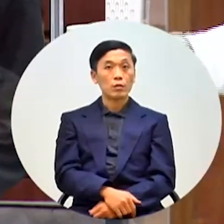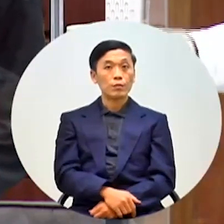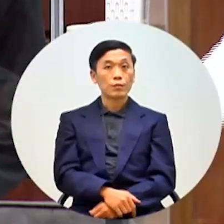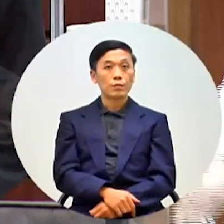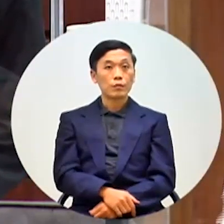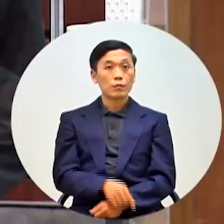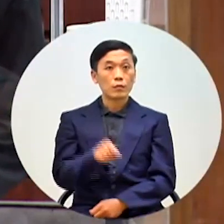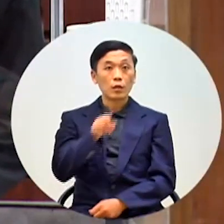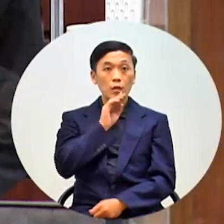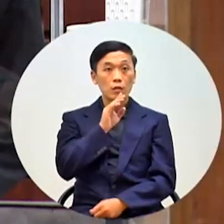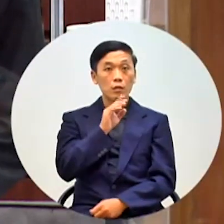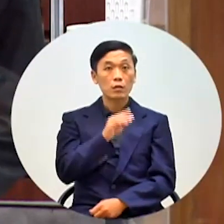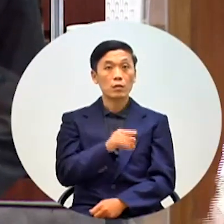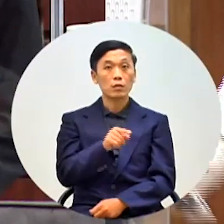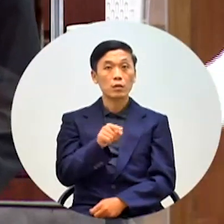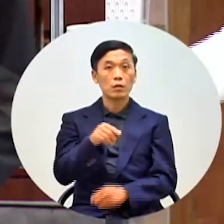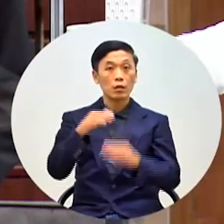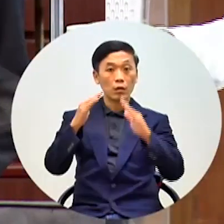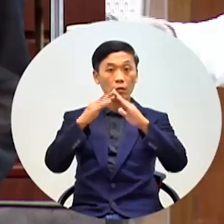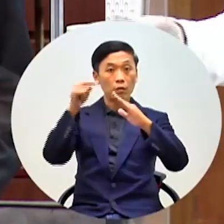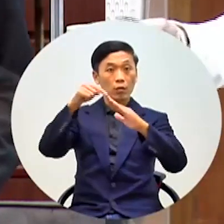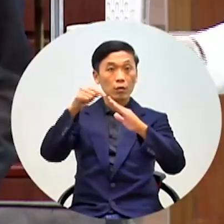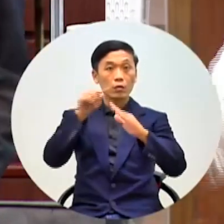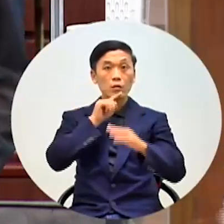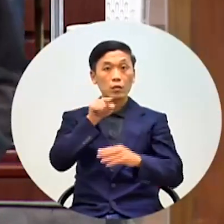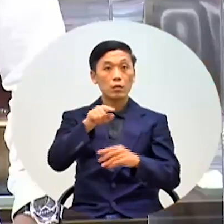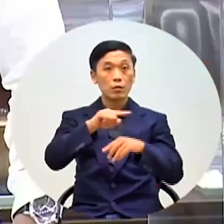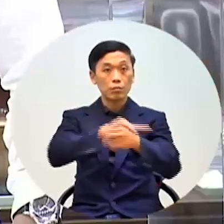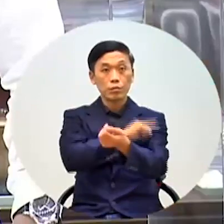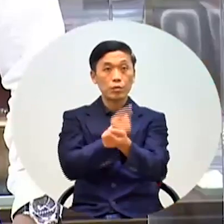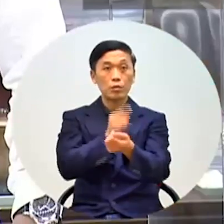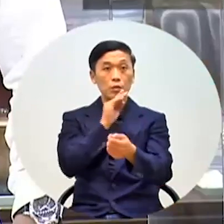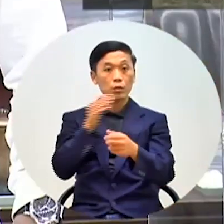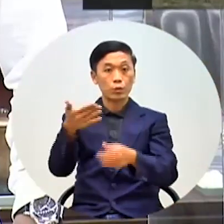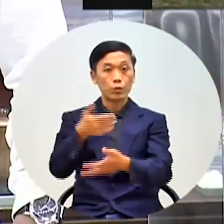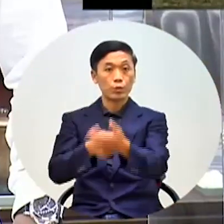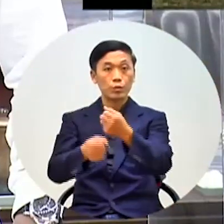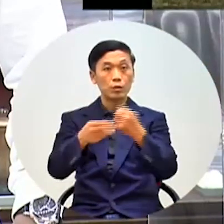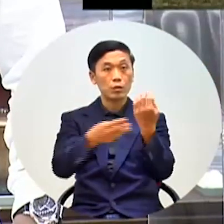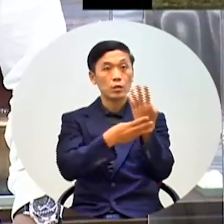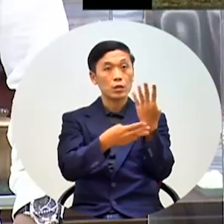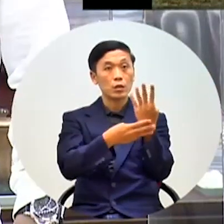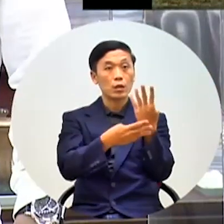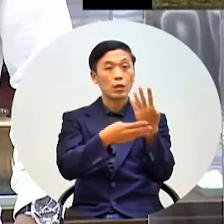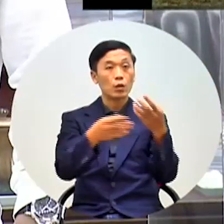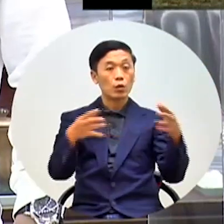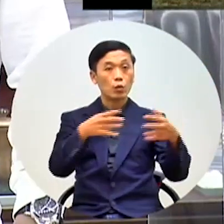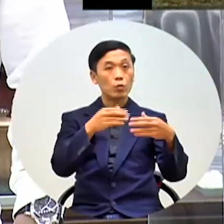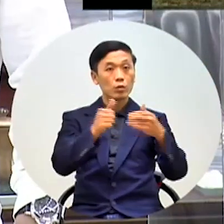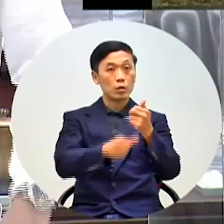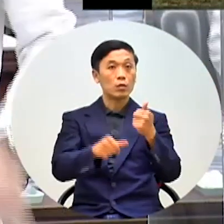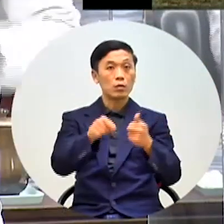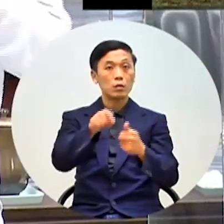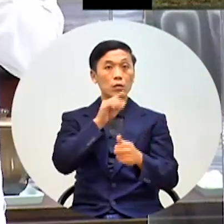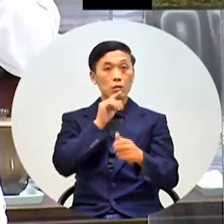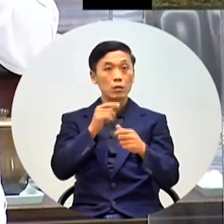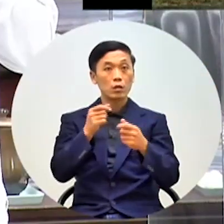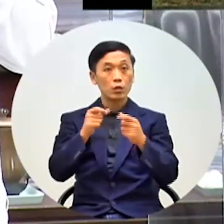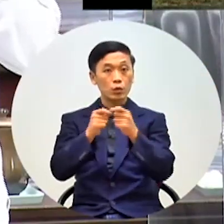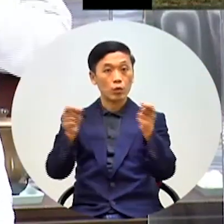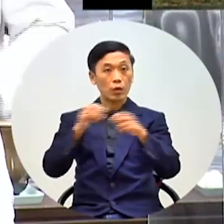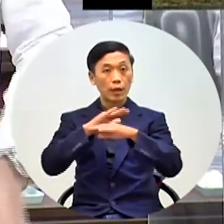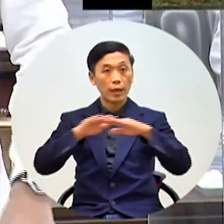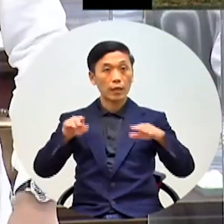这是触电了， 什么触电？全部拢是去讲医院共生呐。 你刚刚去永安呐，哈， 医疗解决嘛呀？即卖永安较